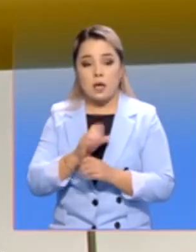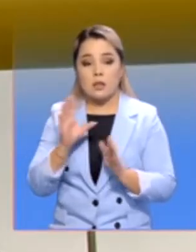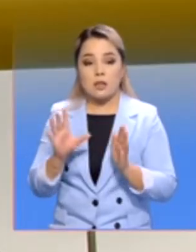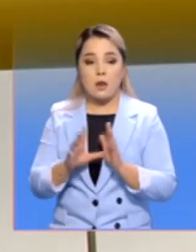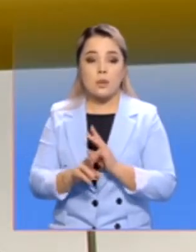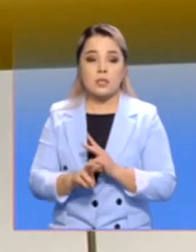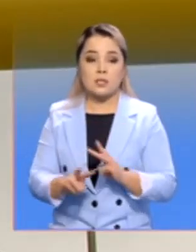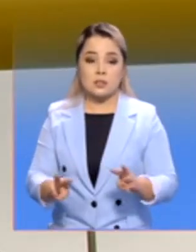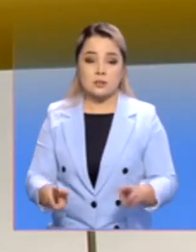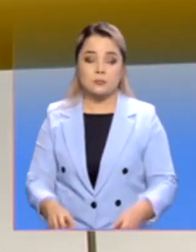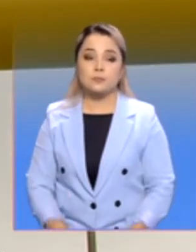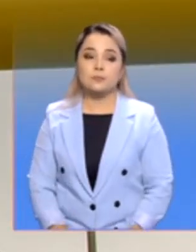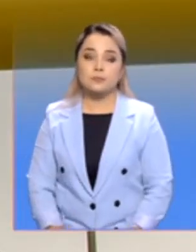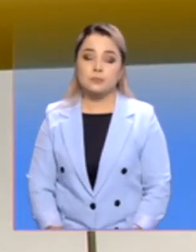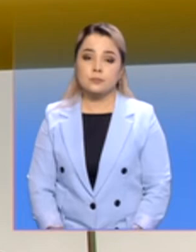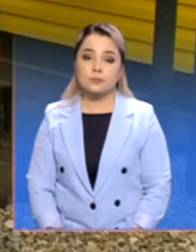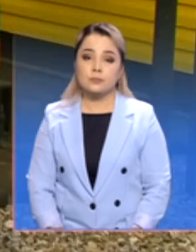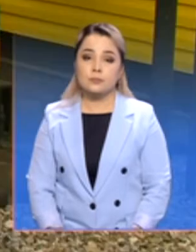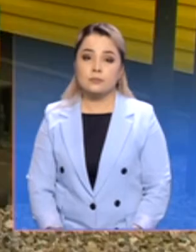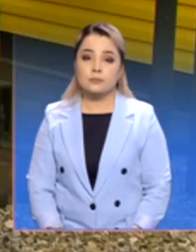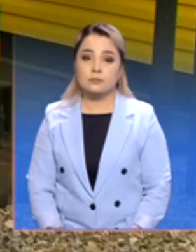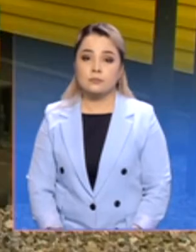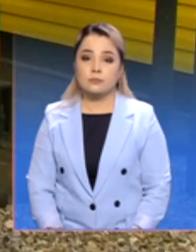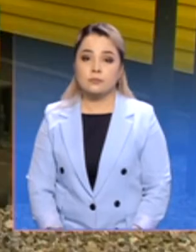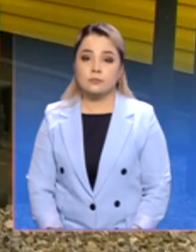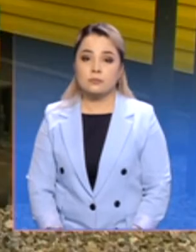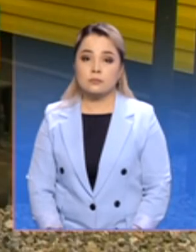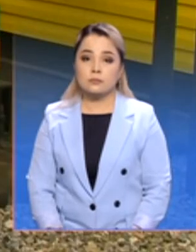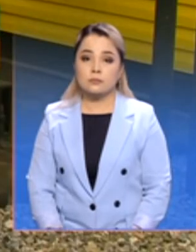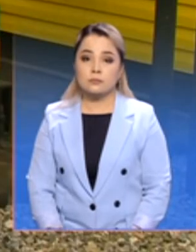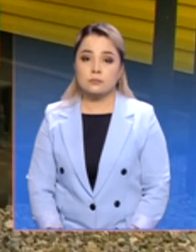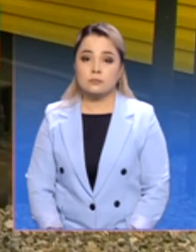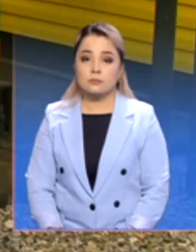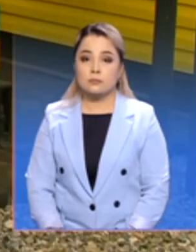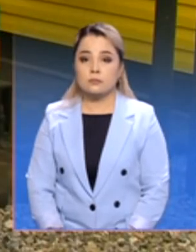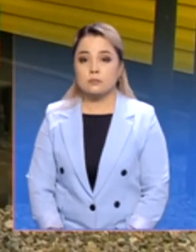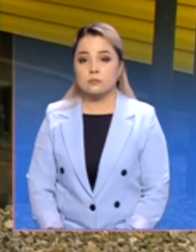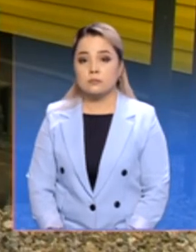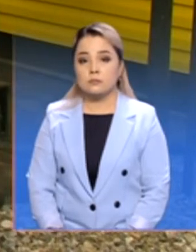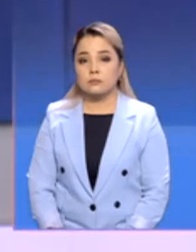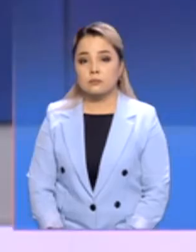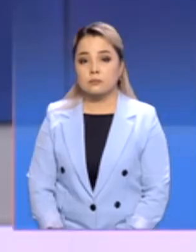энергетика министрі. Оңғар Алпысбайұлы, Сұңқар Қайсин, Апта.